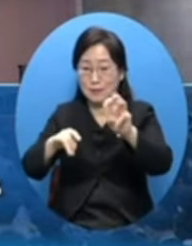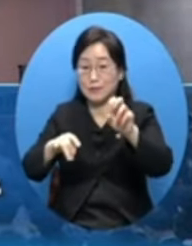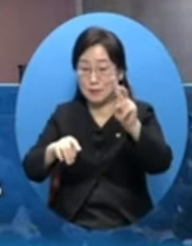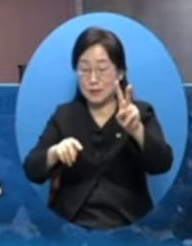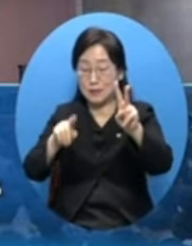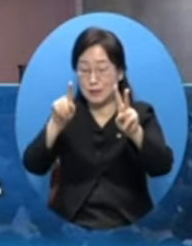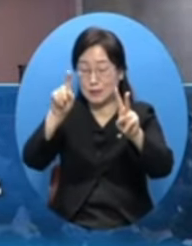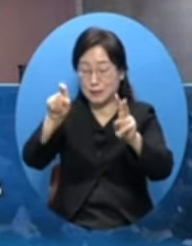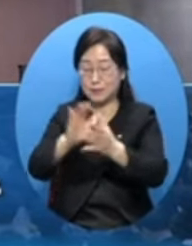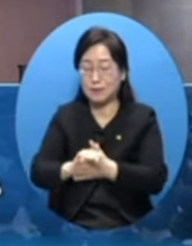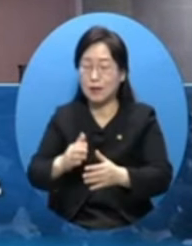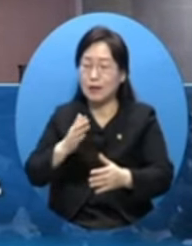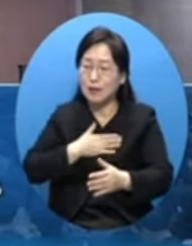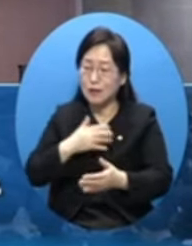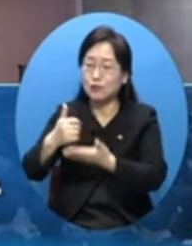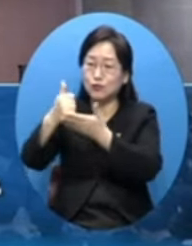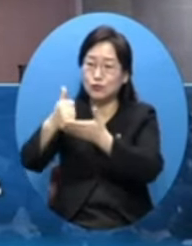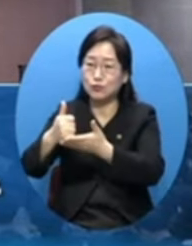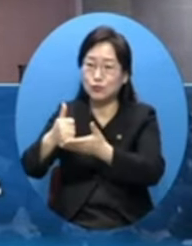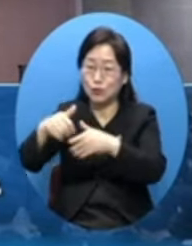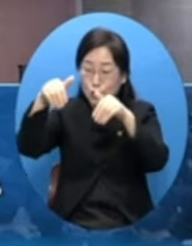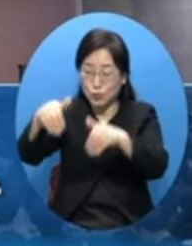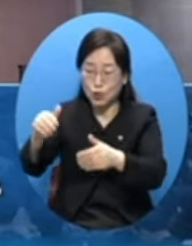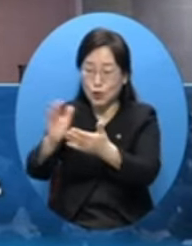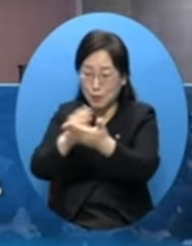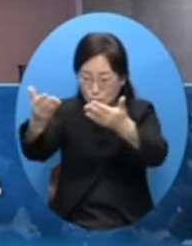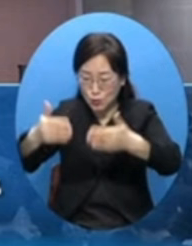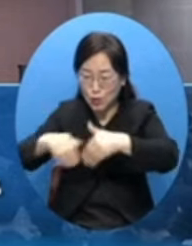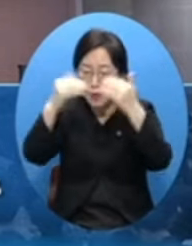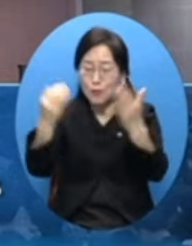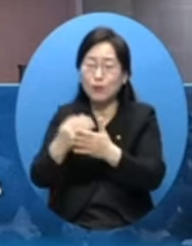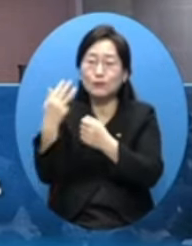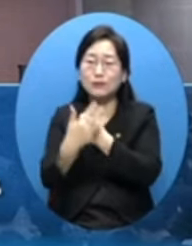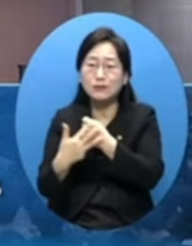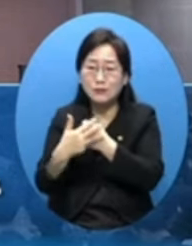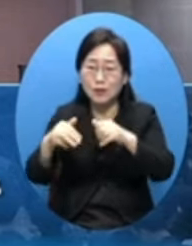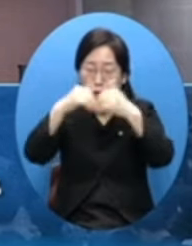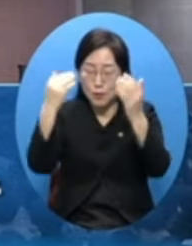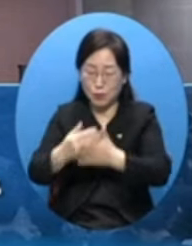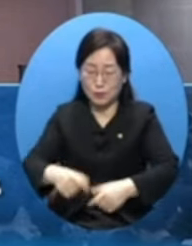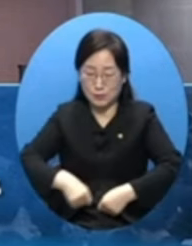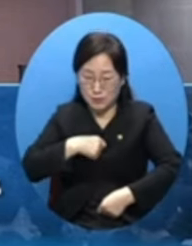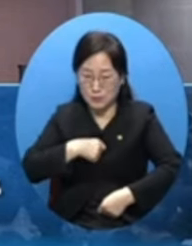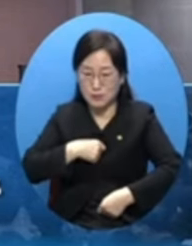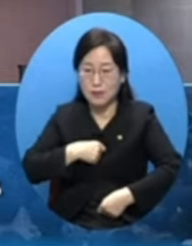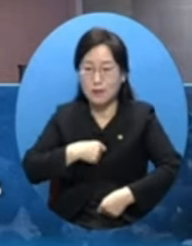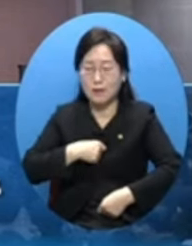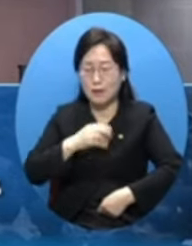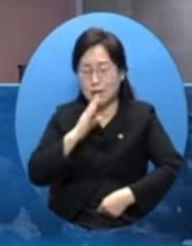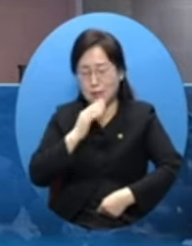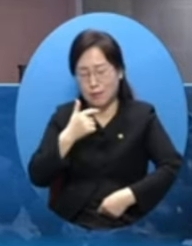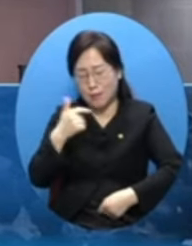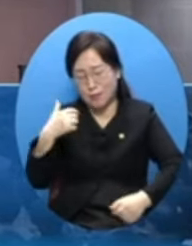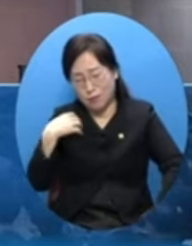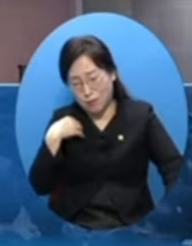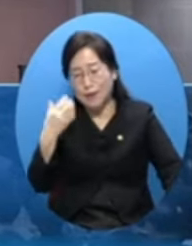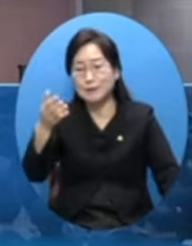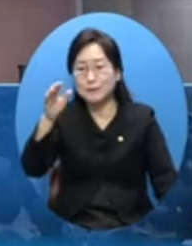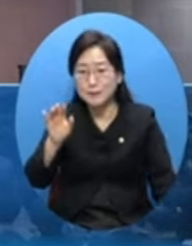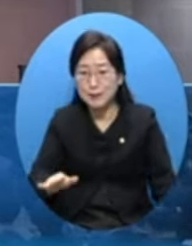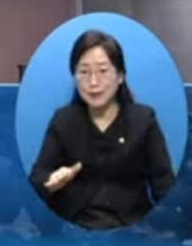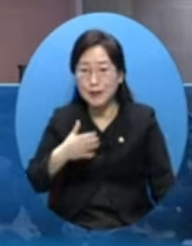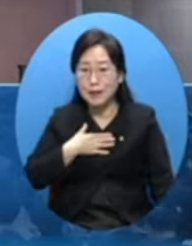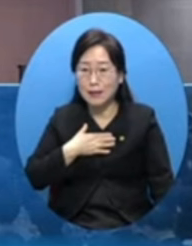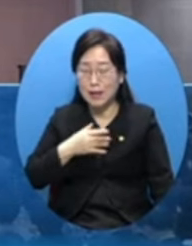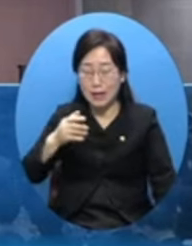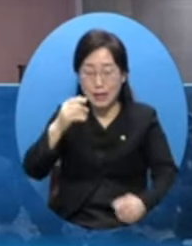나는 주께서 주의 종에게 베푸신 모든 은총과 모든 진실하심을 조금도 감당할 수 없사오나 내가 내